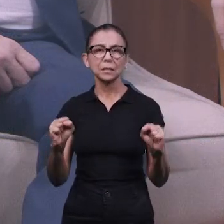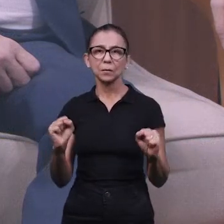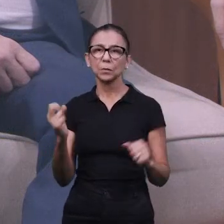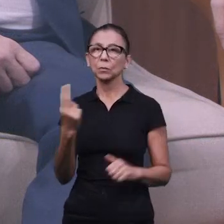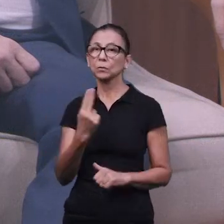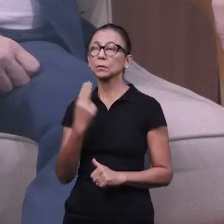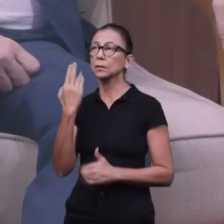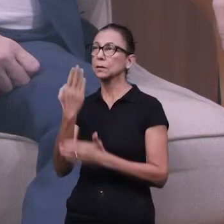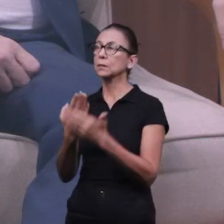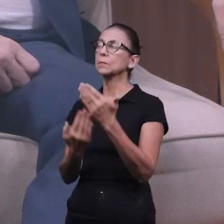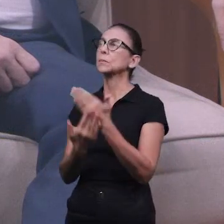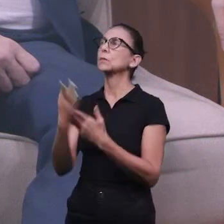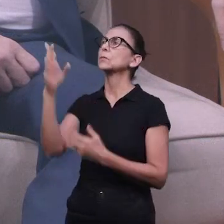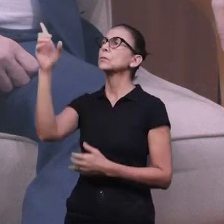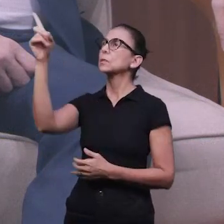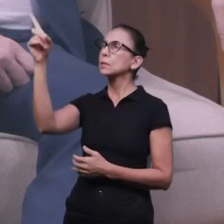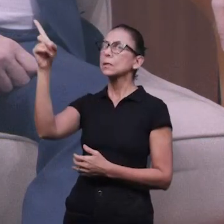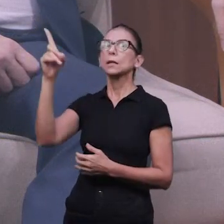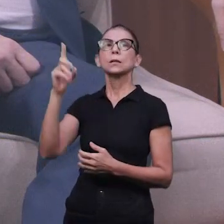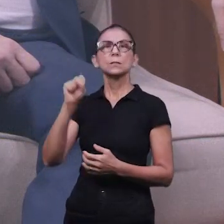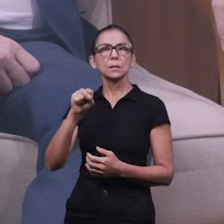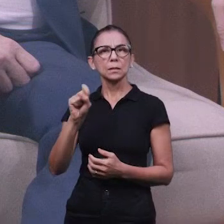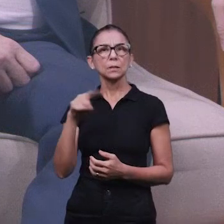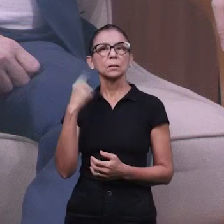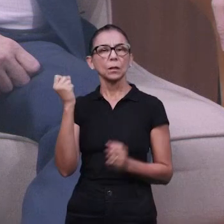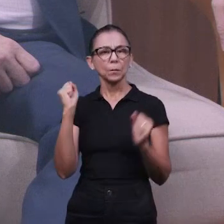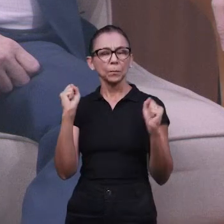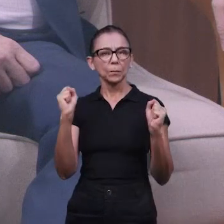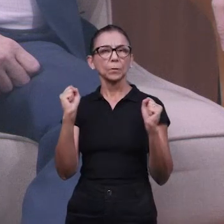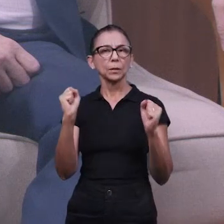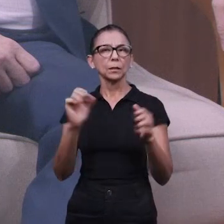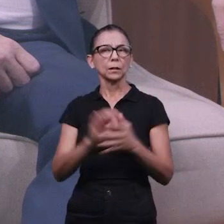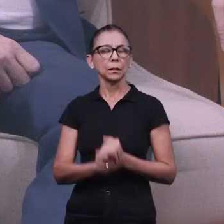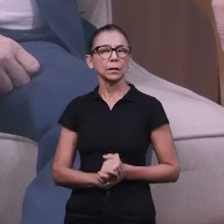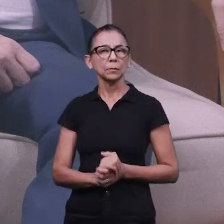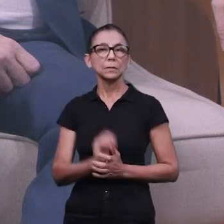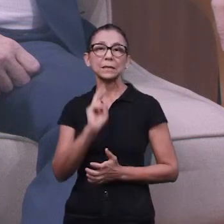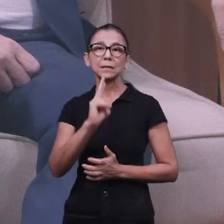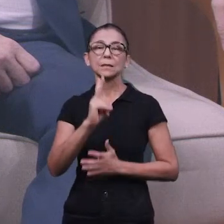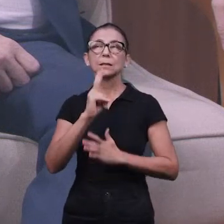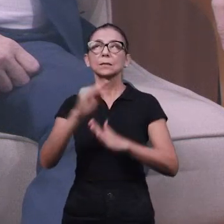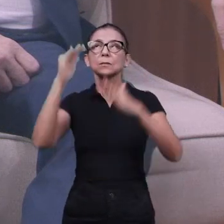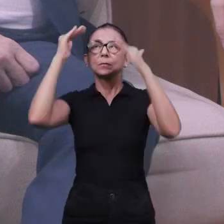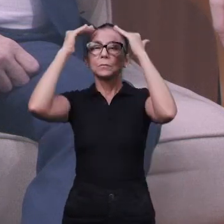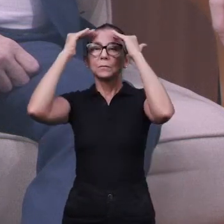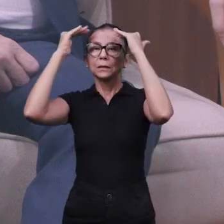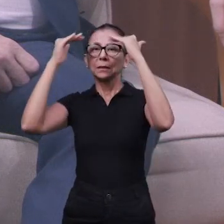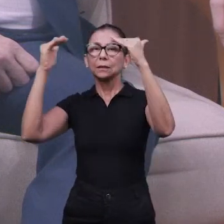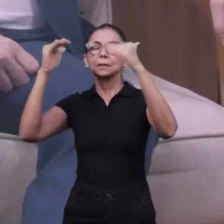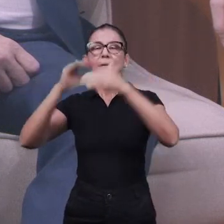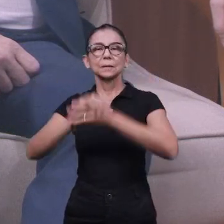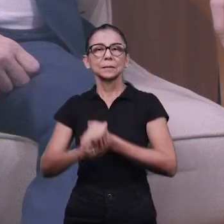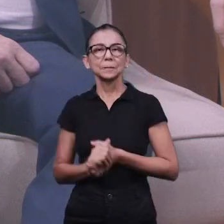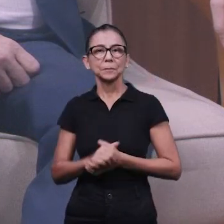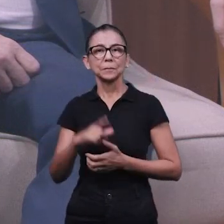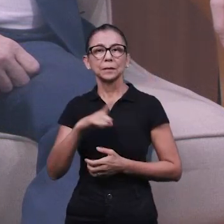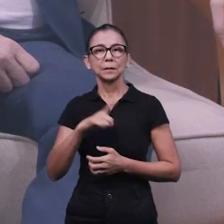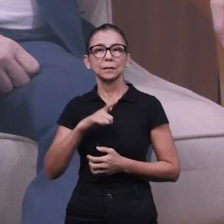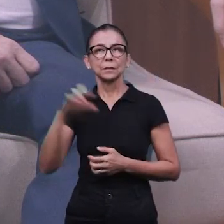réalise. Nous pouvons être un instrument de la main de Dieu. Nous devons vivre en